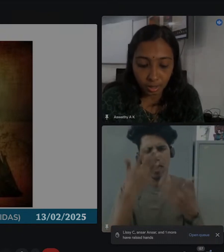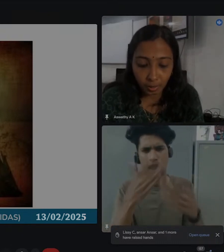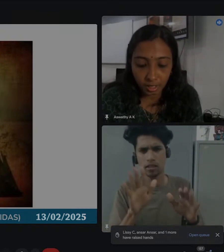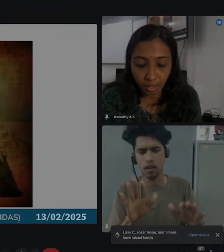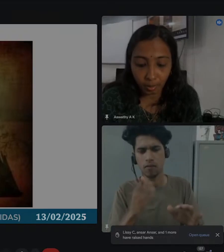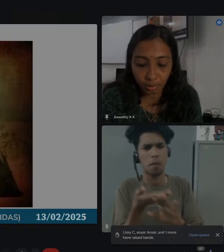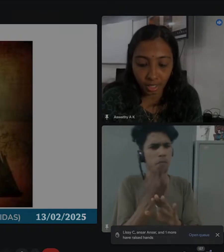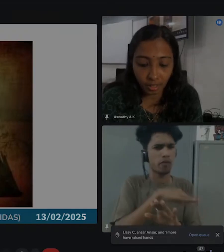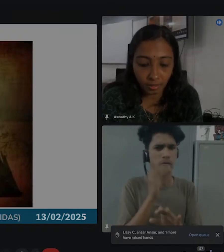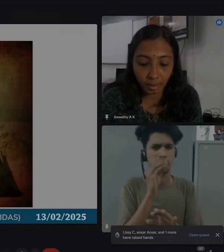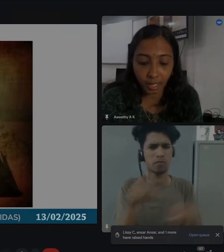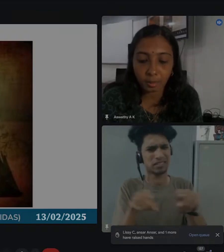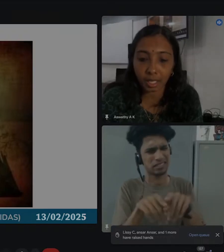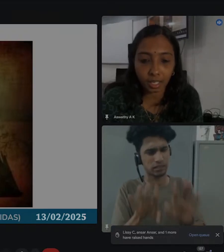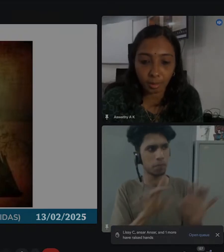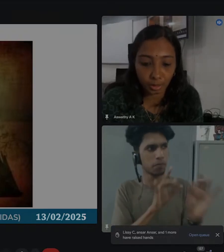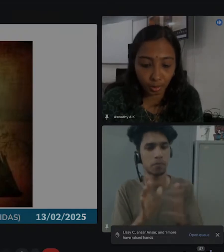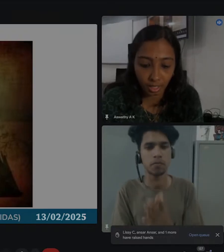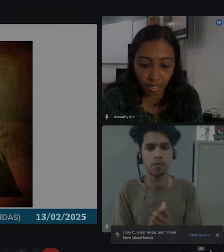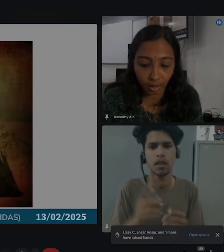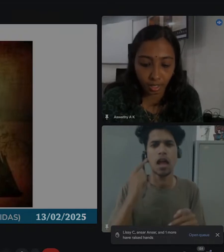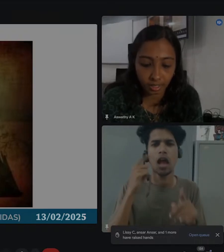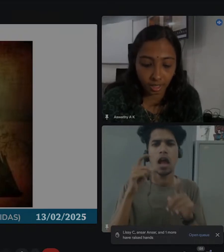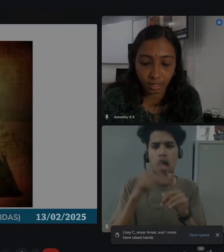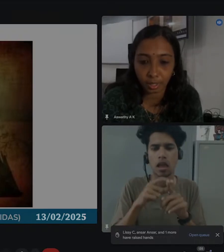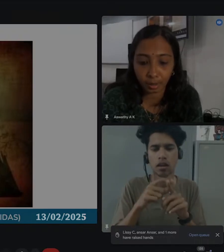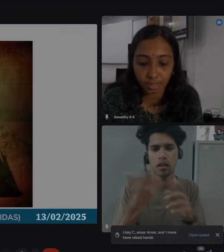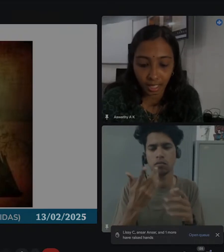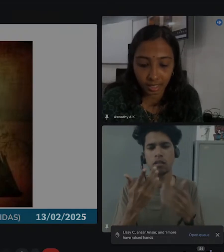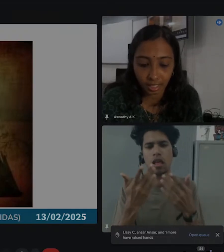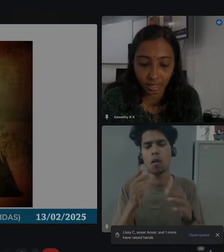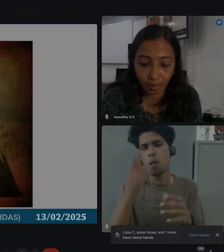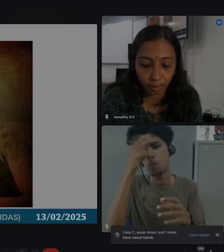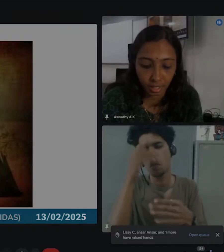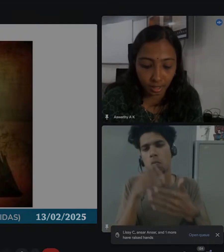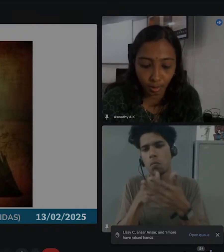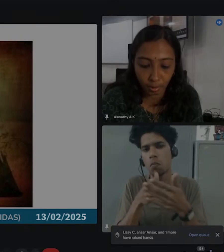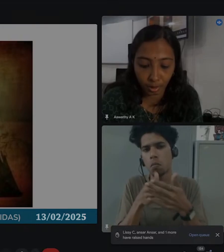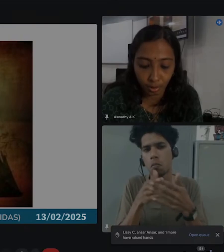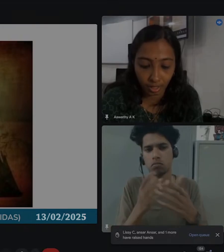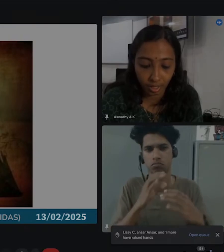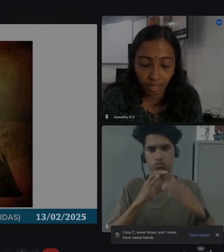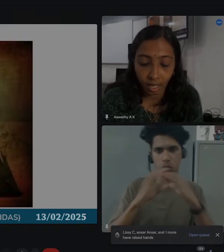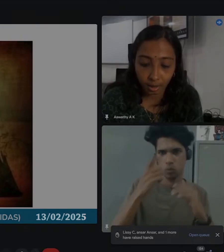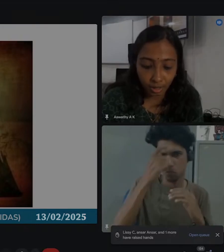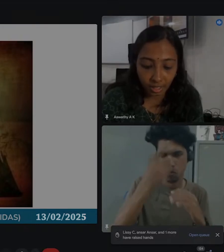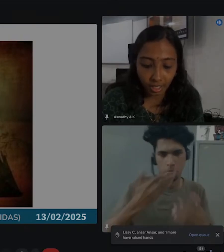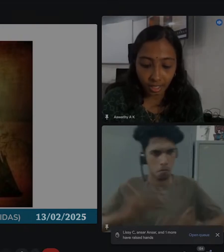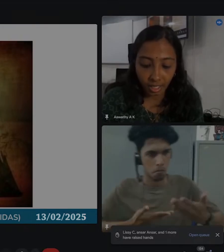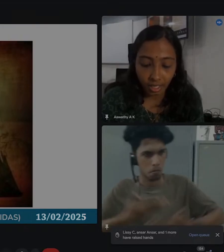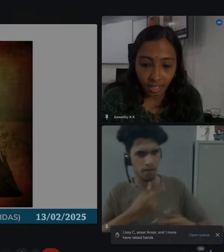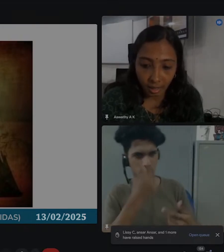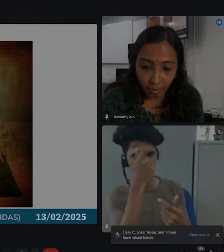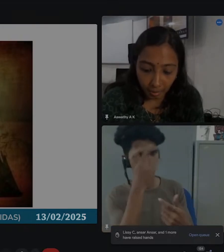നേരത്തെ സൂചിപ്പിച്ചതുപോലെ ഭൗതിക വെല്ലുവിളിയിൽ പല മേഖലകളിൽ ബുദ്ധിമുട്ട് കാണാറുണ്ട്. ആശയവിനിമയം, ചലനശേഷി, പെരുമാറ്റത്തിലുള്ള ബുദ്ധിമുട്ട്. അതുകൊണ്ട്